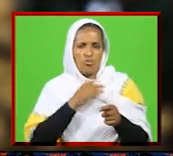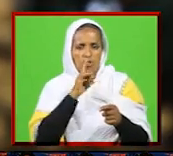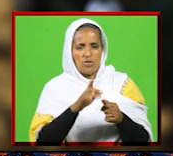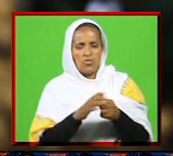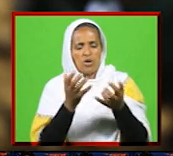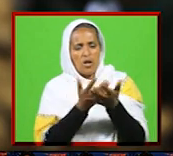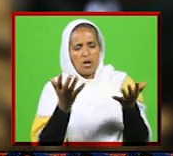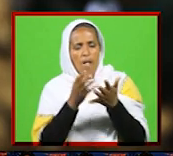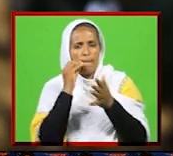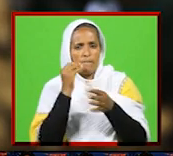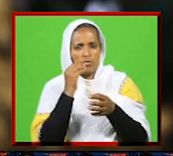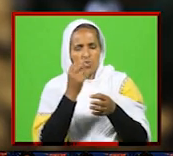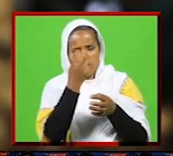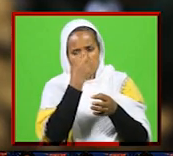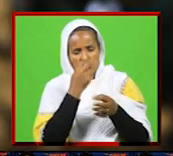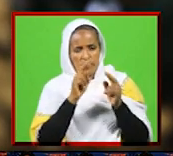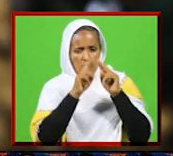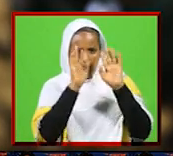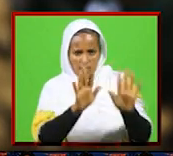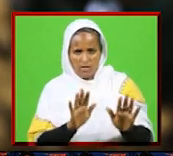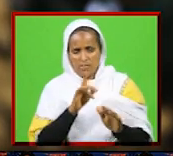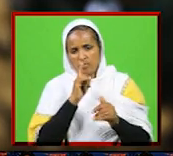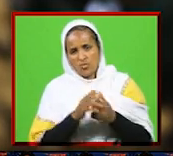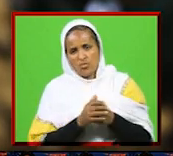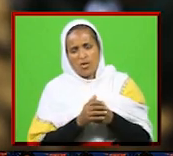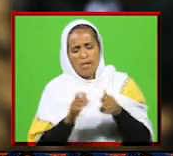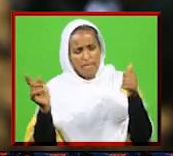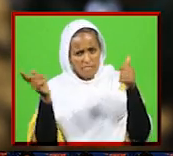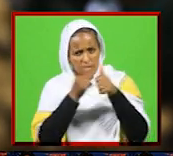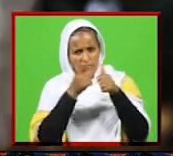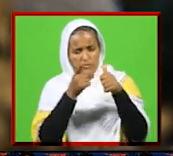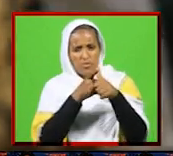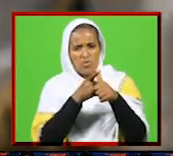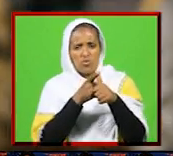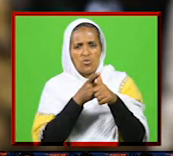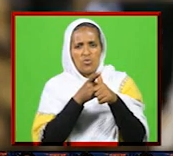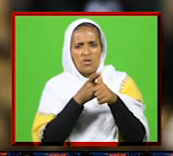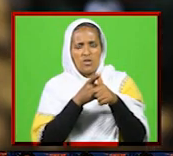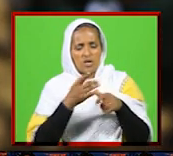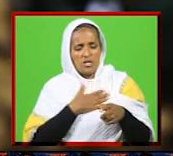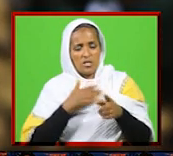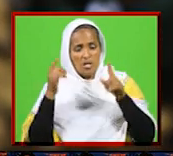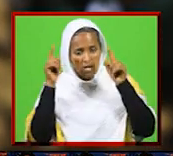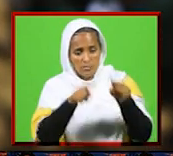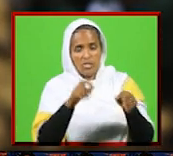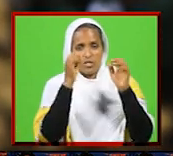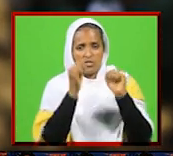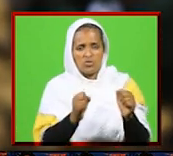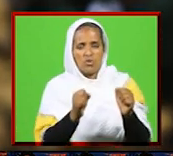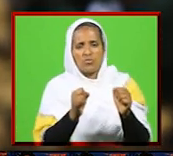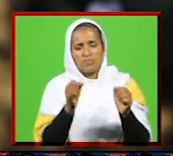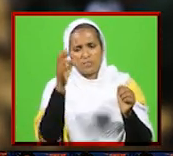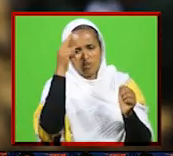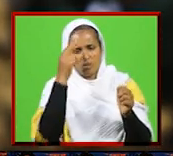መጥቼ ይሁን አይነ ስውር አጎቴ ነው ቃቤቱ አይነ ስውር ነው። ይገርማል እንደው በጣም ይገርመው ነው